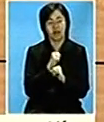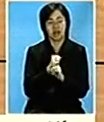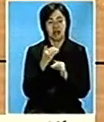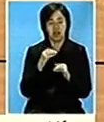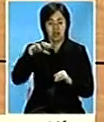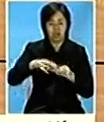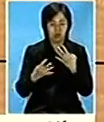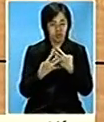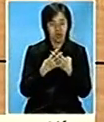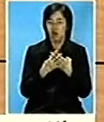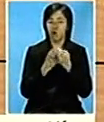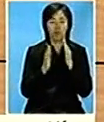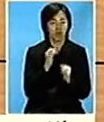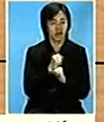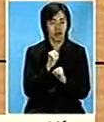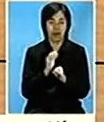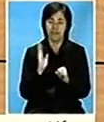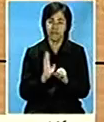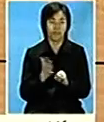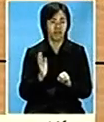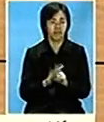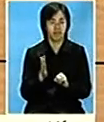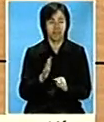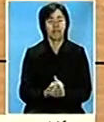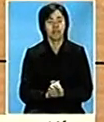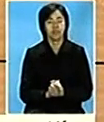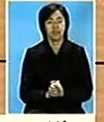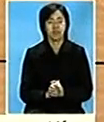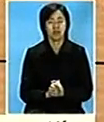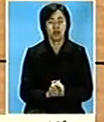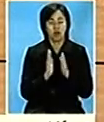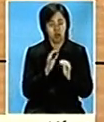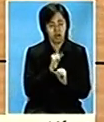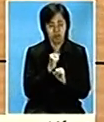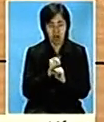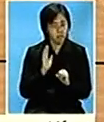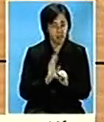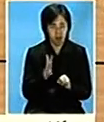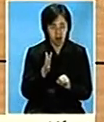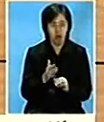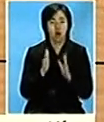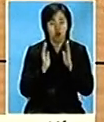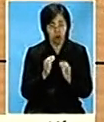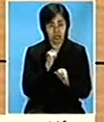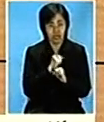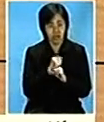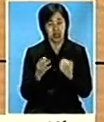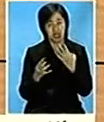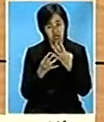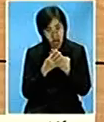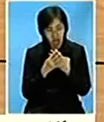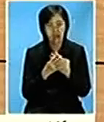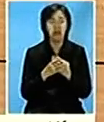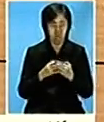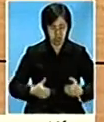ในสถานที่ทันตสถานแล้วขาดแคลนไม่พอความปลอดภัยของตัวเองและครอบครัว